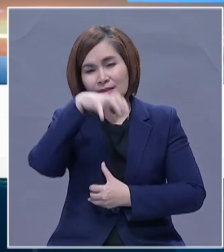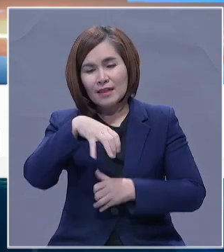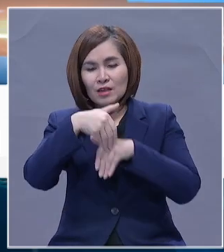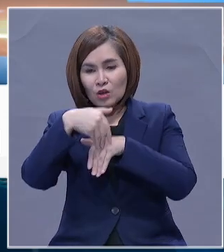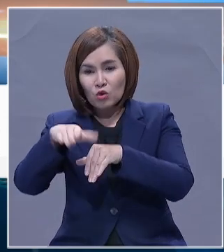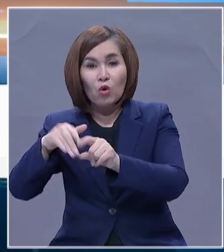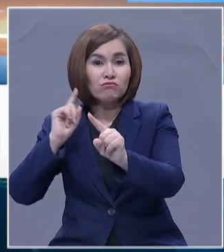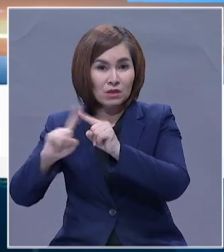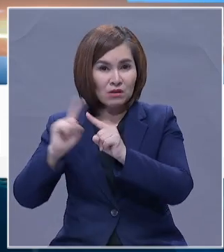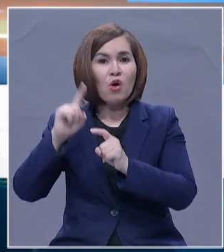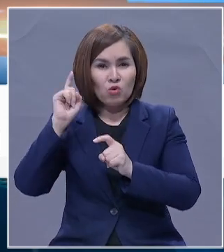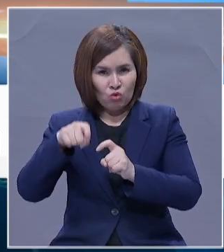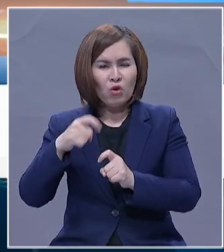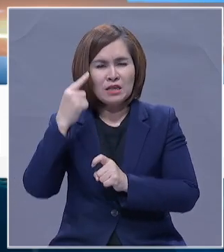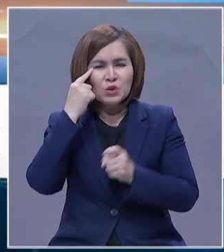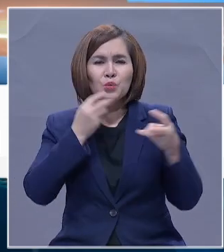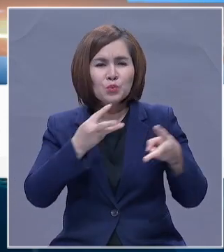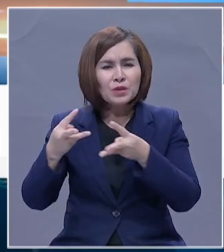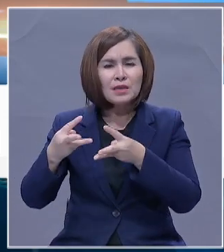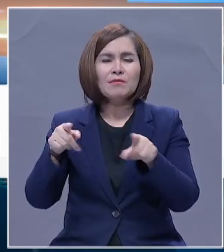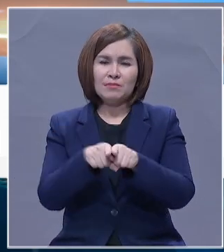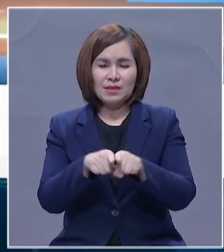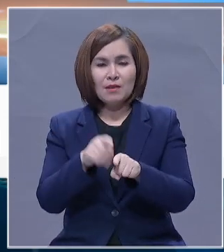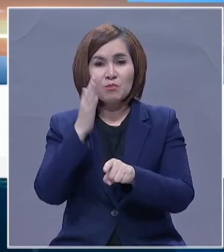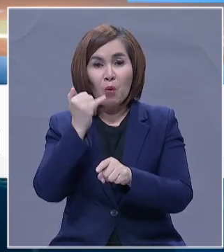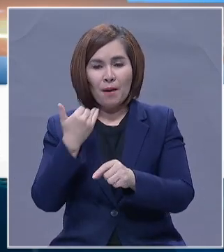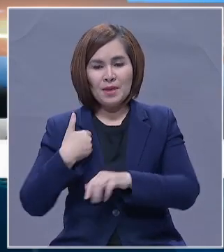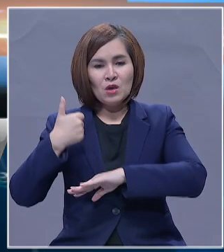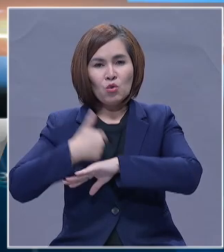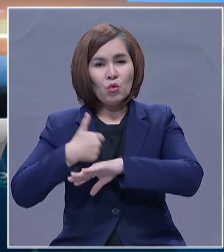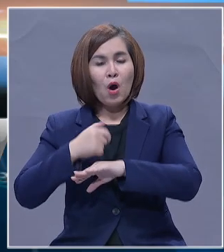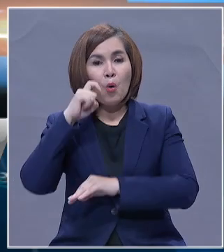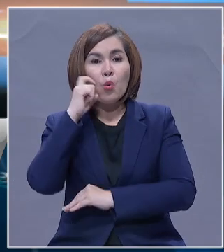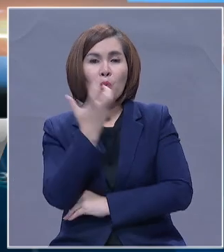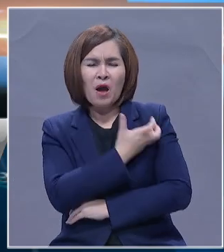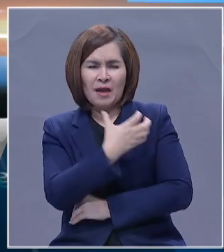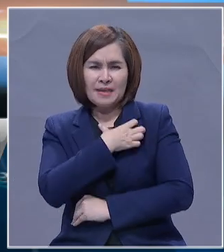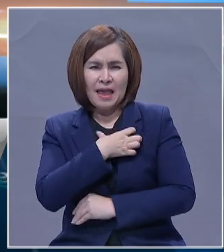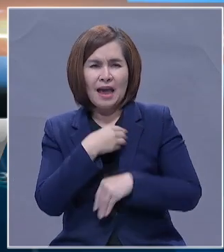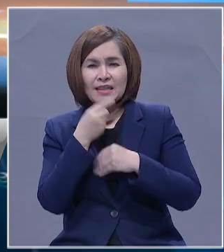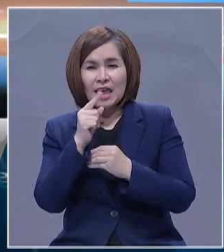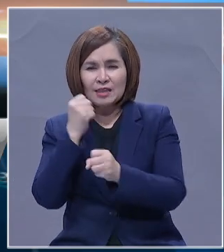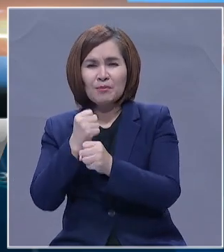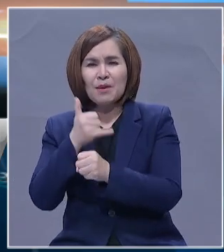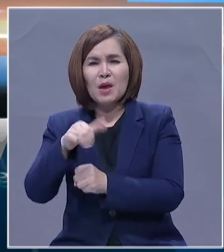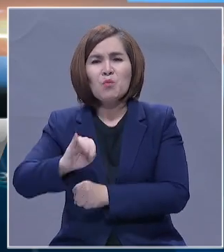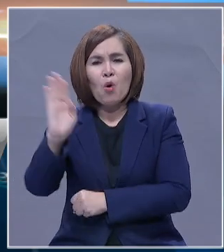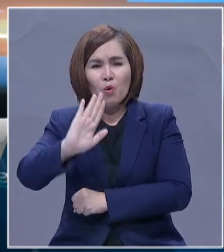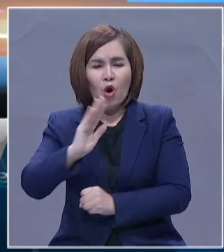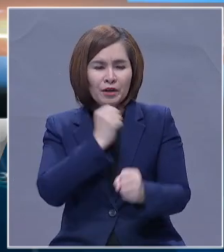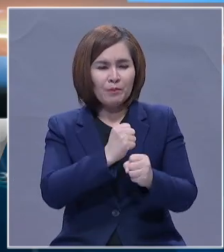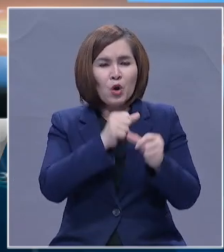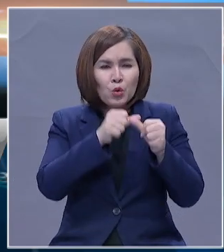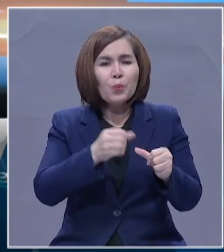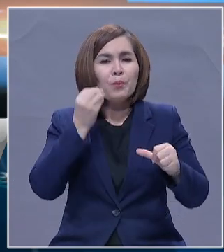ที่ต่างๆเองเอ๊ะจริงๆก็ก็เหมือนกับมีแนวคิดจากผู้ว่ากทมถูกมั้ยใช่จะขอเ from homeอ่ะท่านผู้ว่าราชการกรุงเทพมหานครเนี่ย